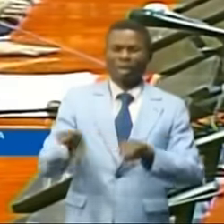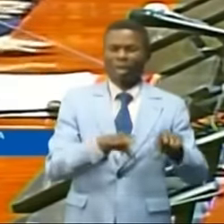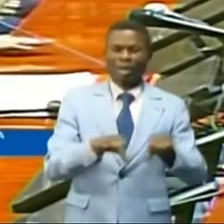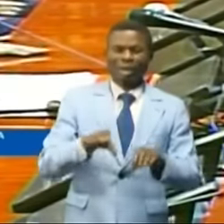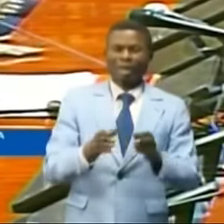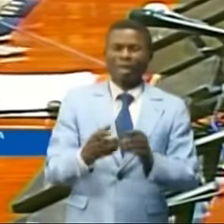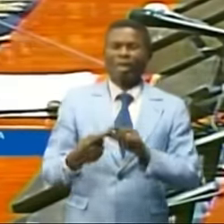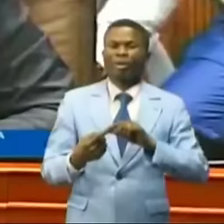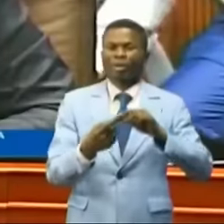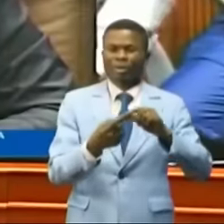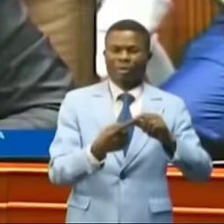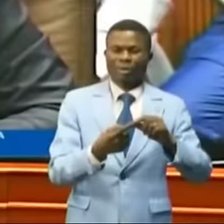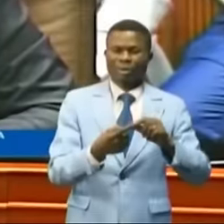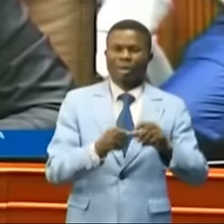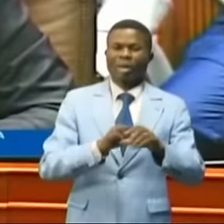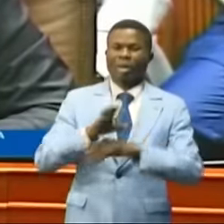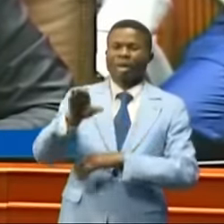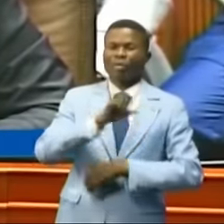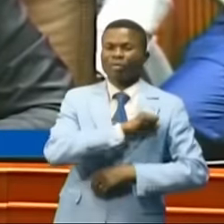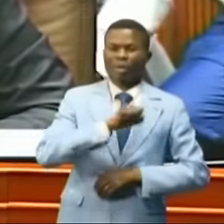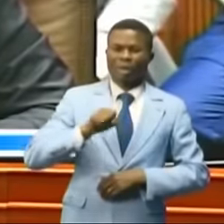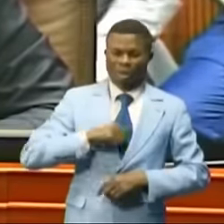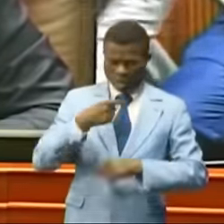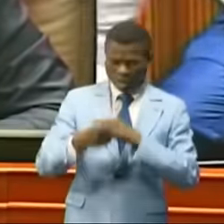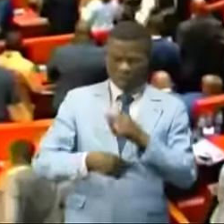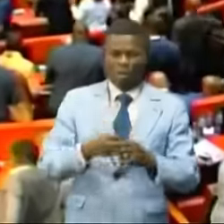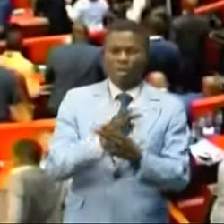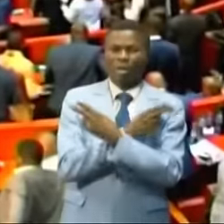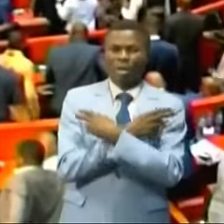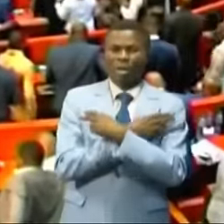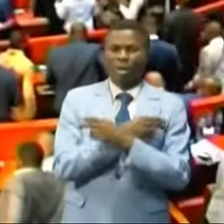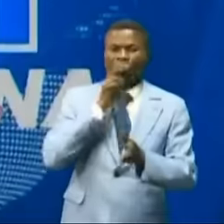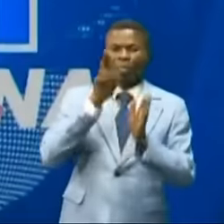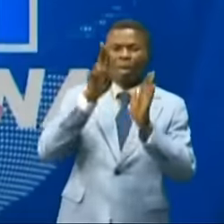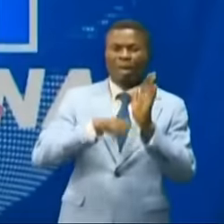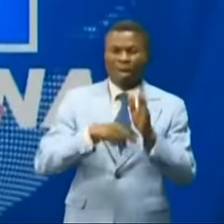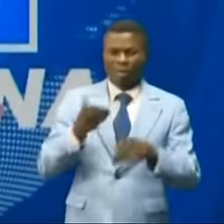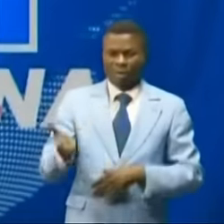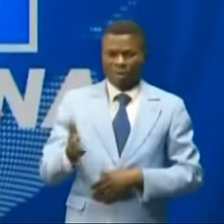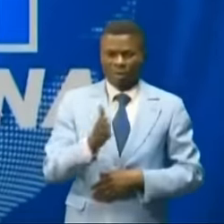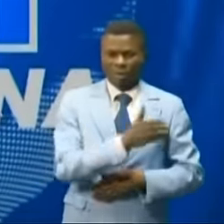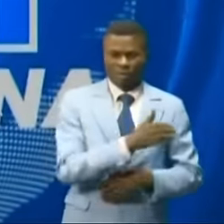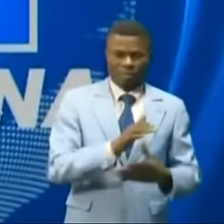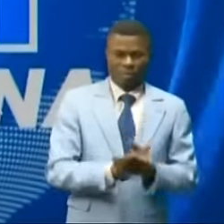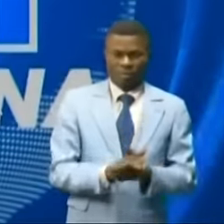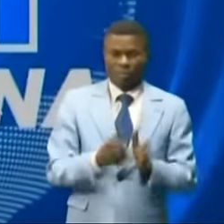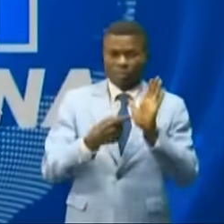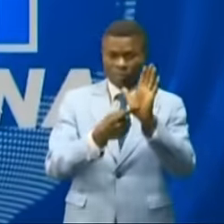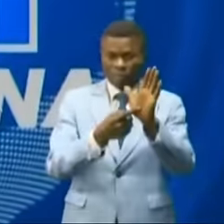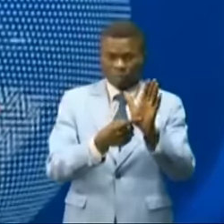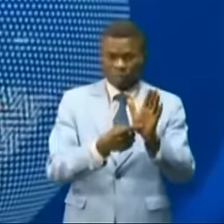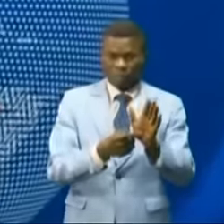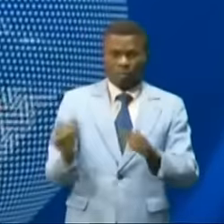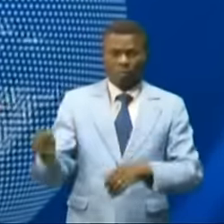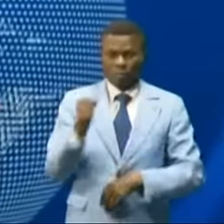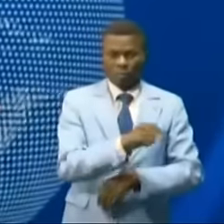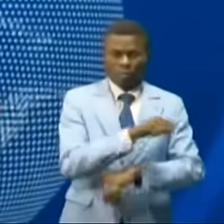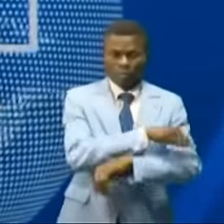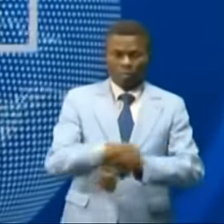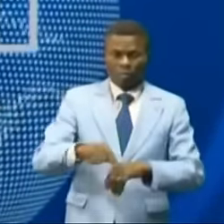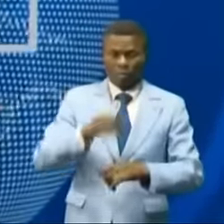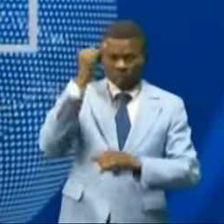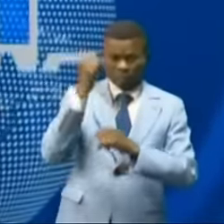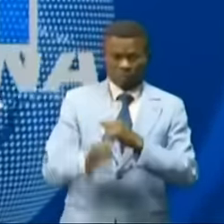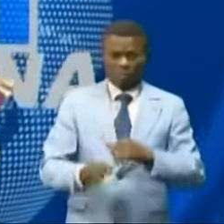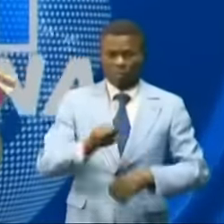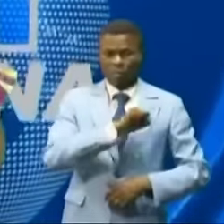extraordinaire et d'envoyer les sénateurs en vacances parlementaires. Vous venez de suivre là l'installation du bureau définitif